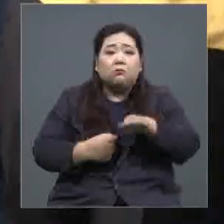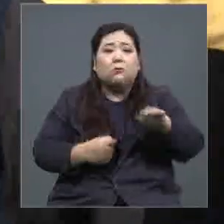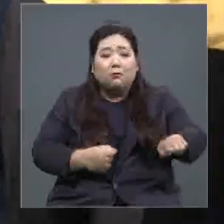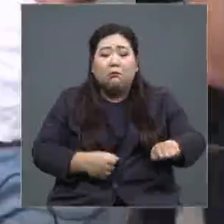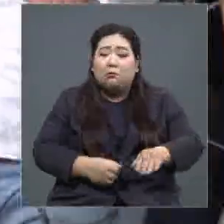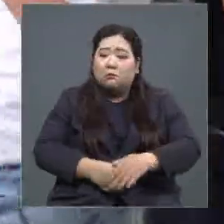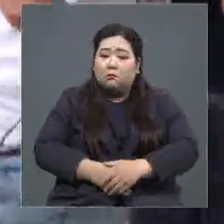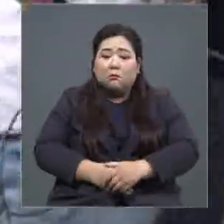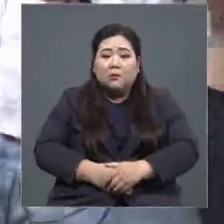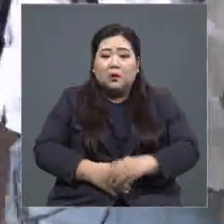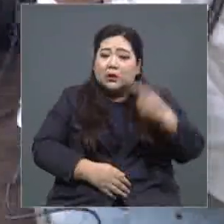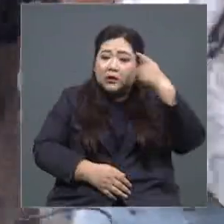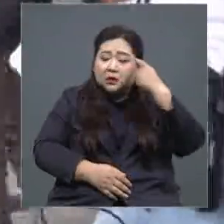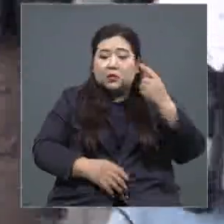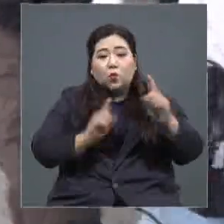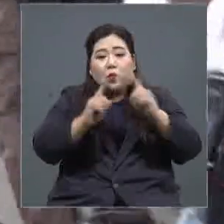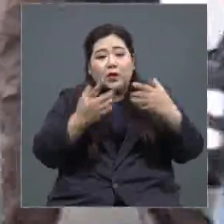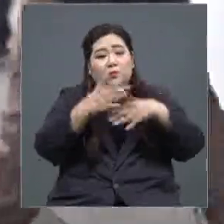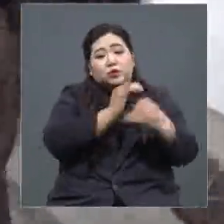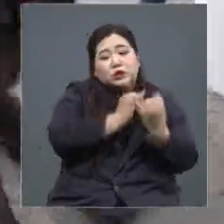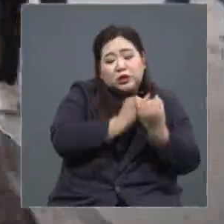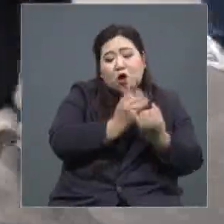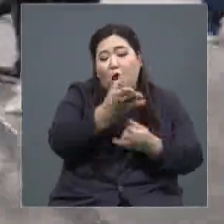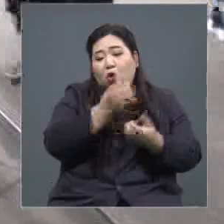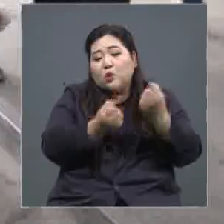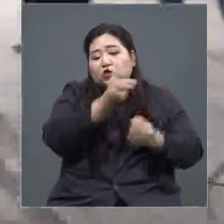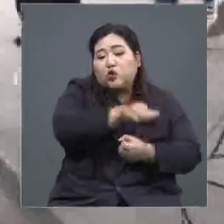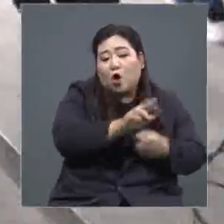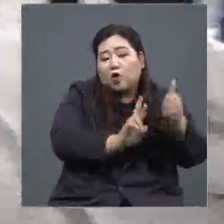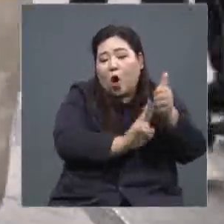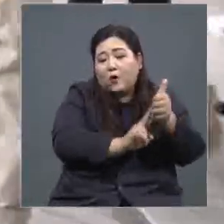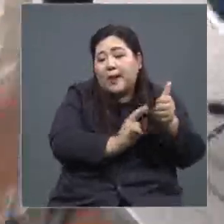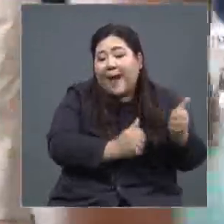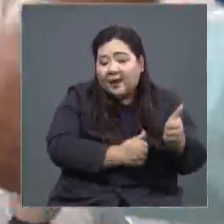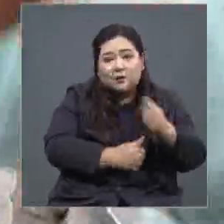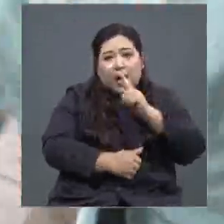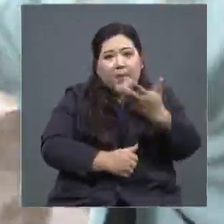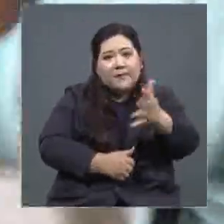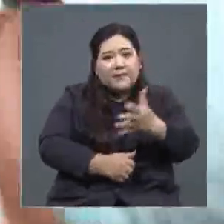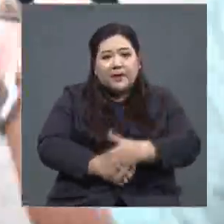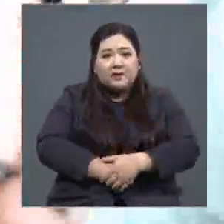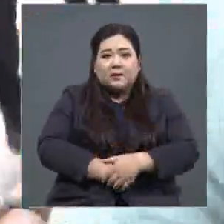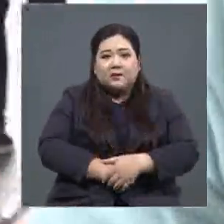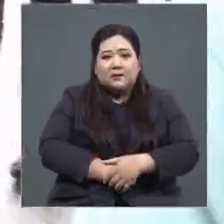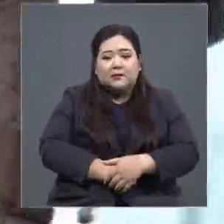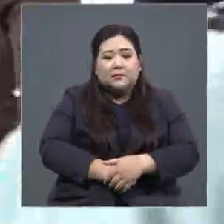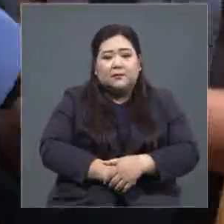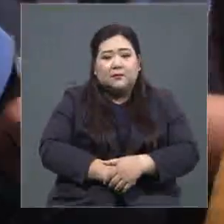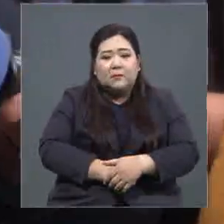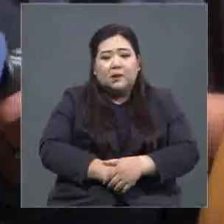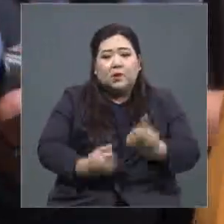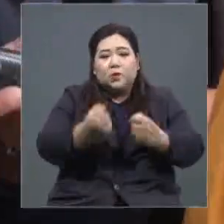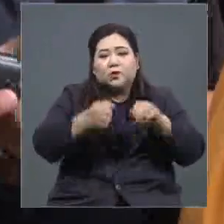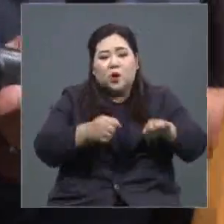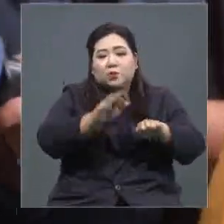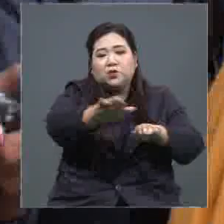ไปจอดแต่ไม่ได้มีการประสานกันนะที่สำนักงานตำรวจแห่งชาติถ้าพูดถึงเรื่องของที่จอดรถอ่ะมันหาย